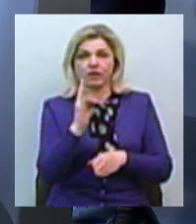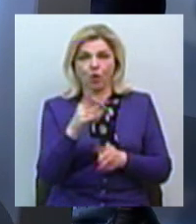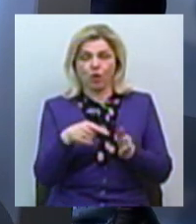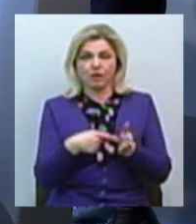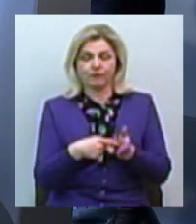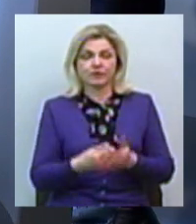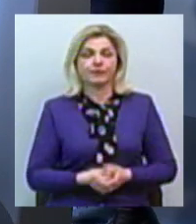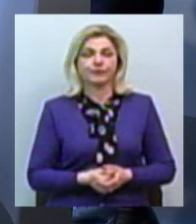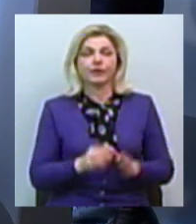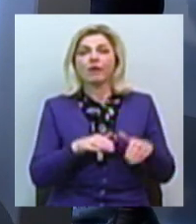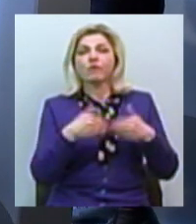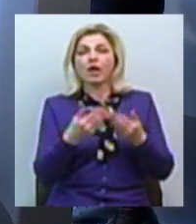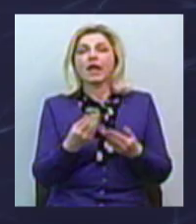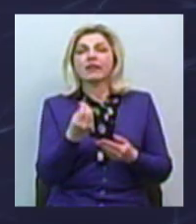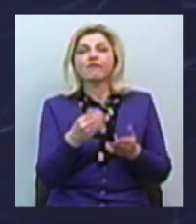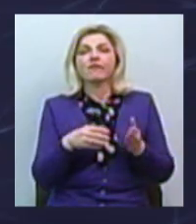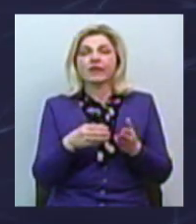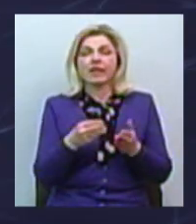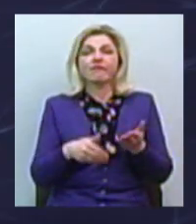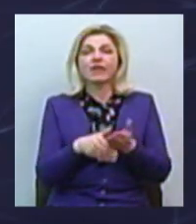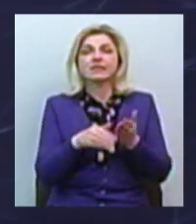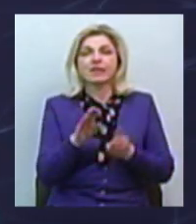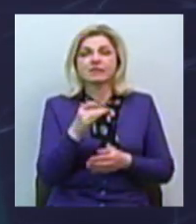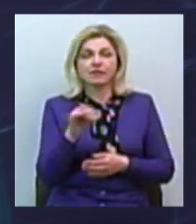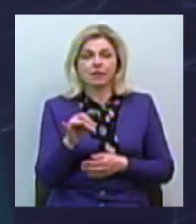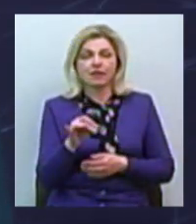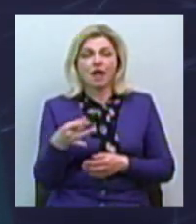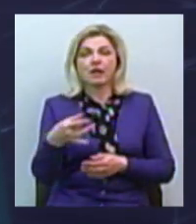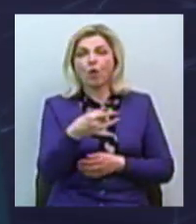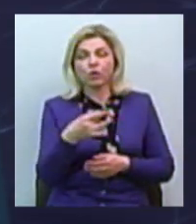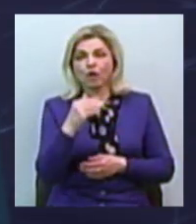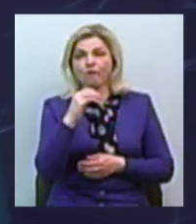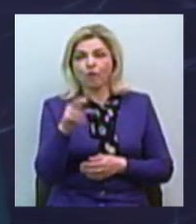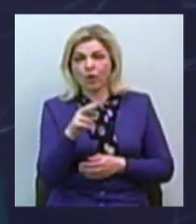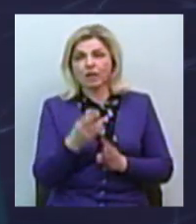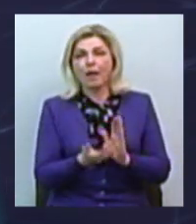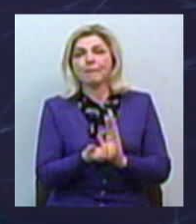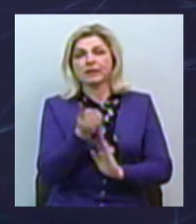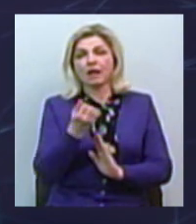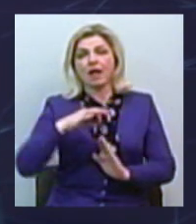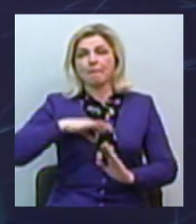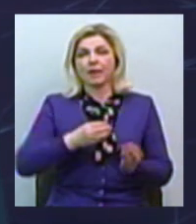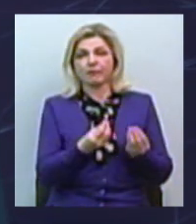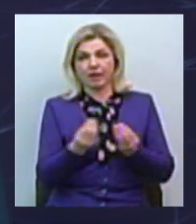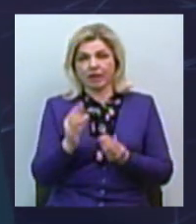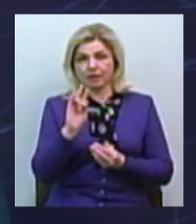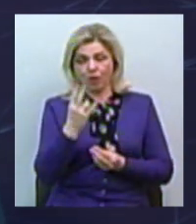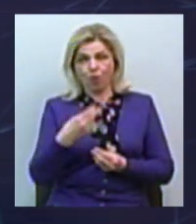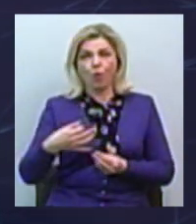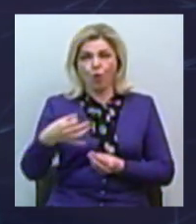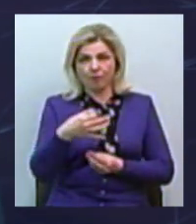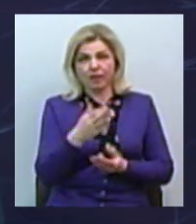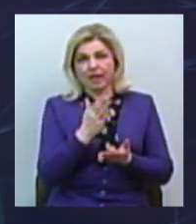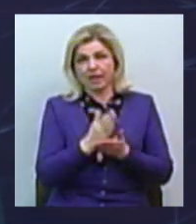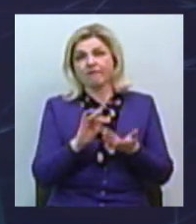Миколаївцям звертатися до інноваційного кластеру, регіональний інноваційний хаб, регіональний фонд підтримки підприємництва Миколаївської області. Ми є в соціальних